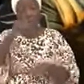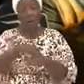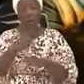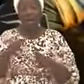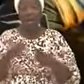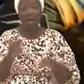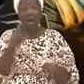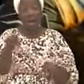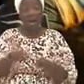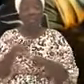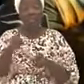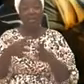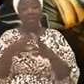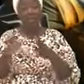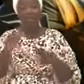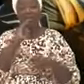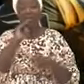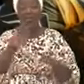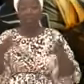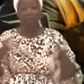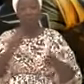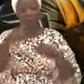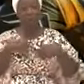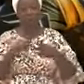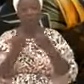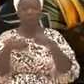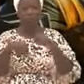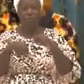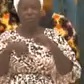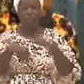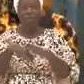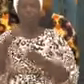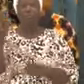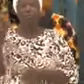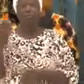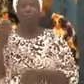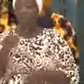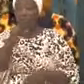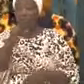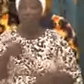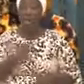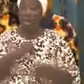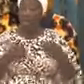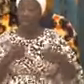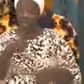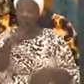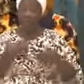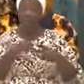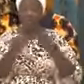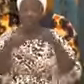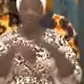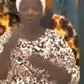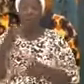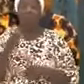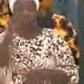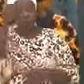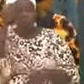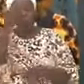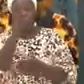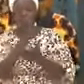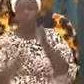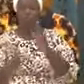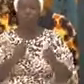s'ouvrent tu dois sortir des titres à sortir vous savez des